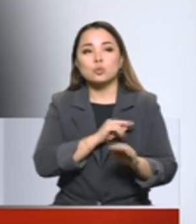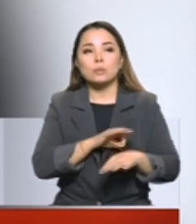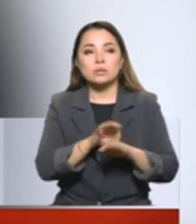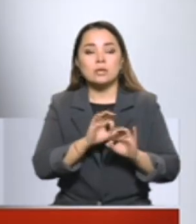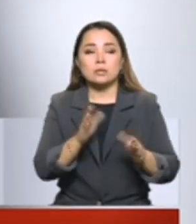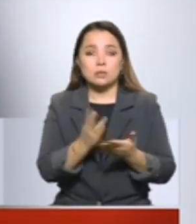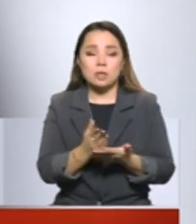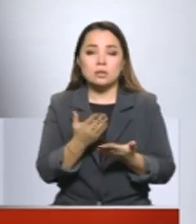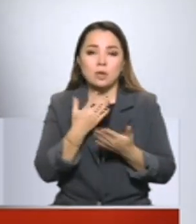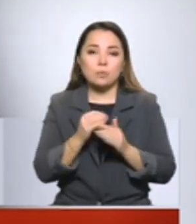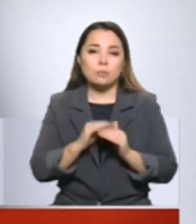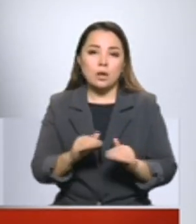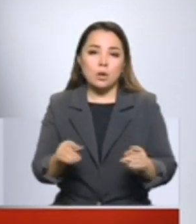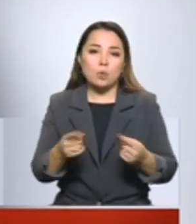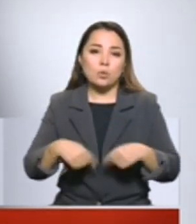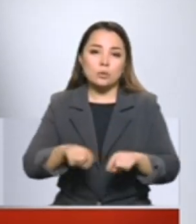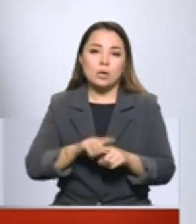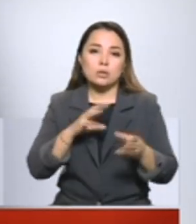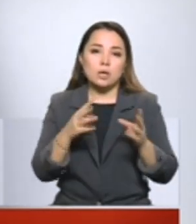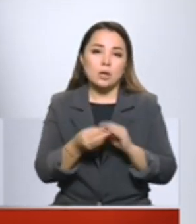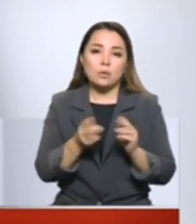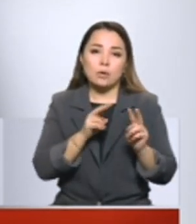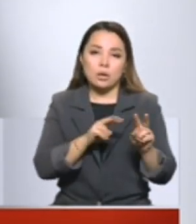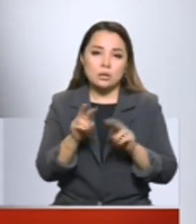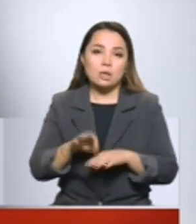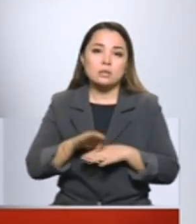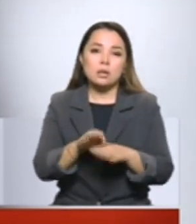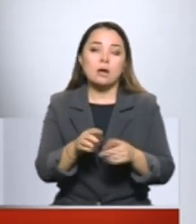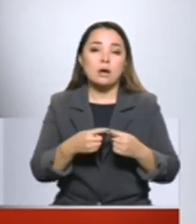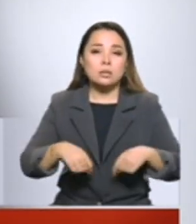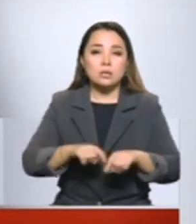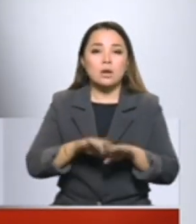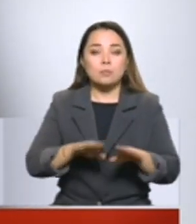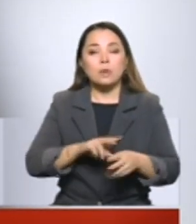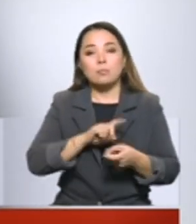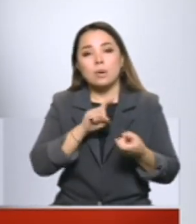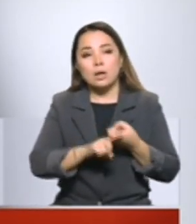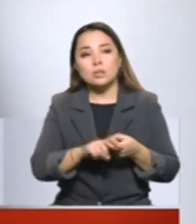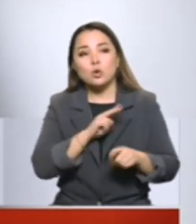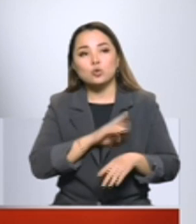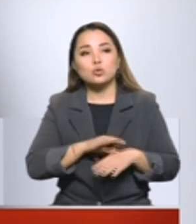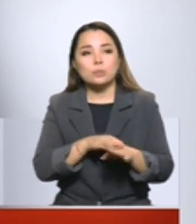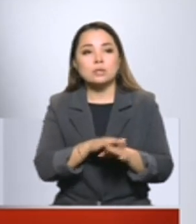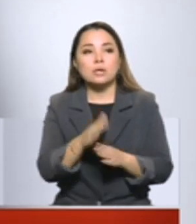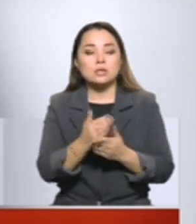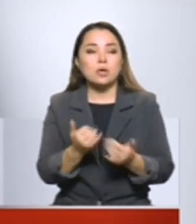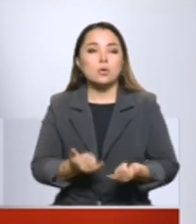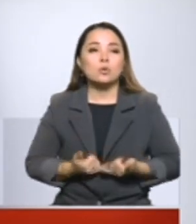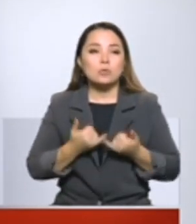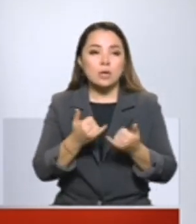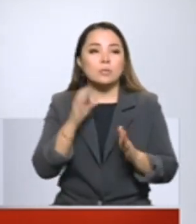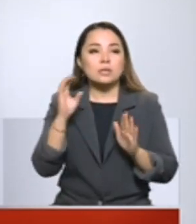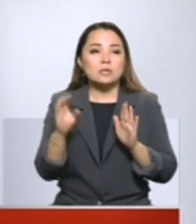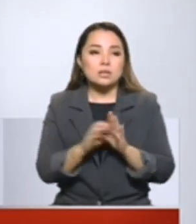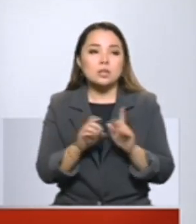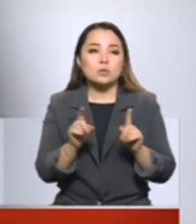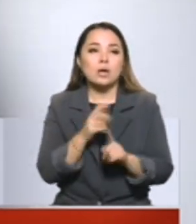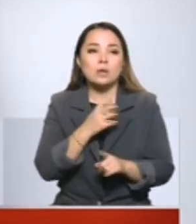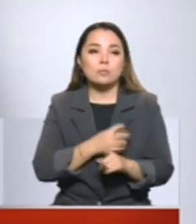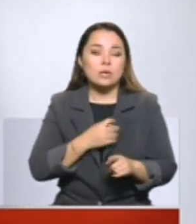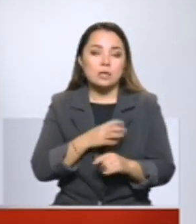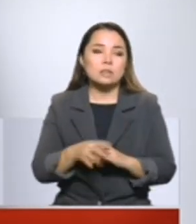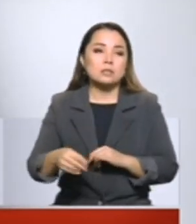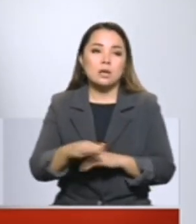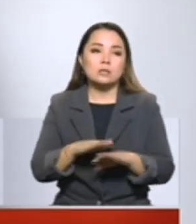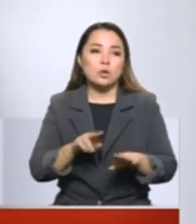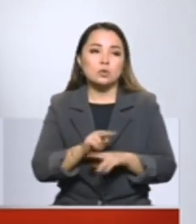керек. Балабақшада қоршаған ортаға бейімделуін қадағалау, айналасындағылармен байланыс орнату, оларды құрметтеу, тыңдау сияқты маңызды